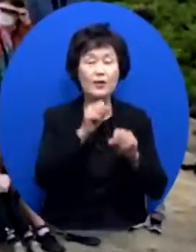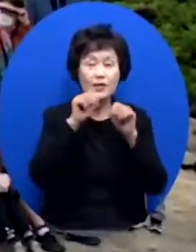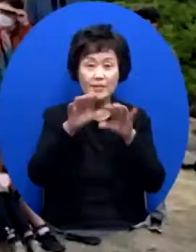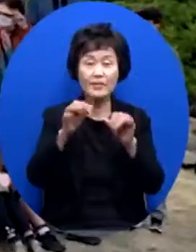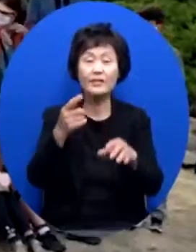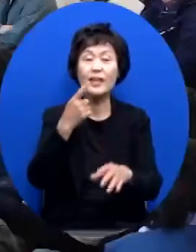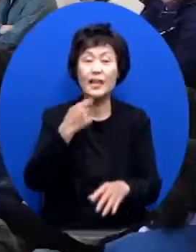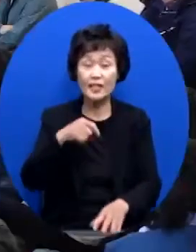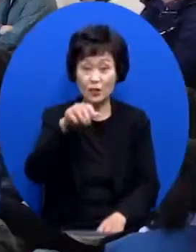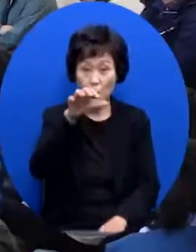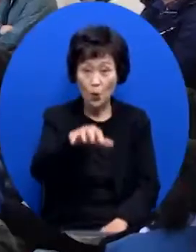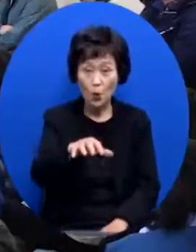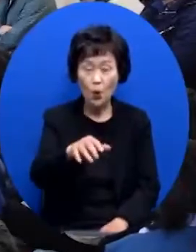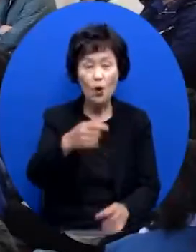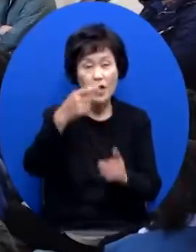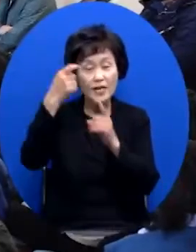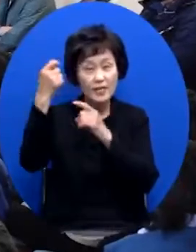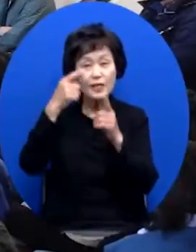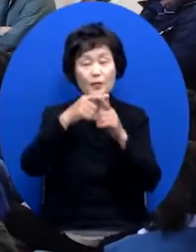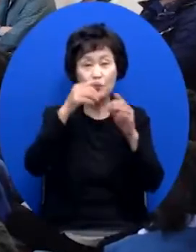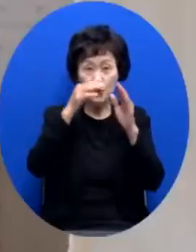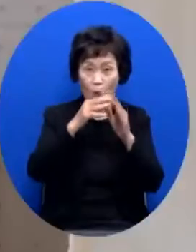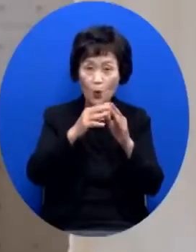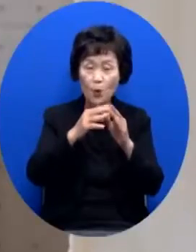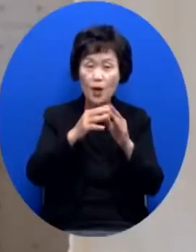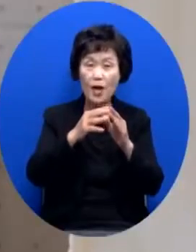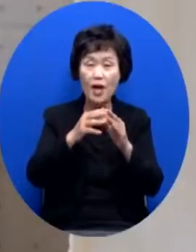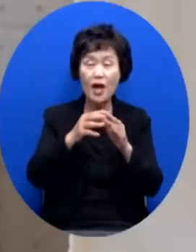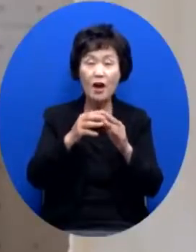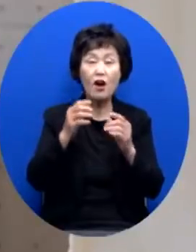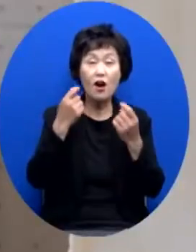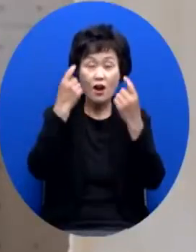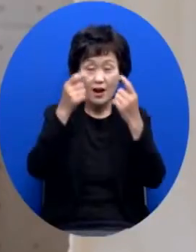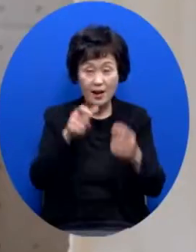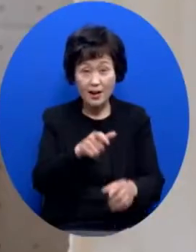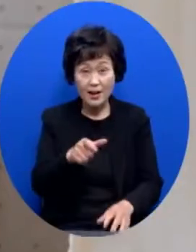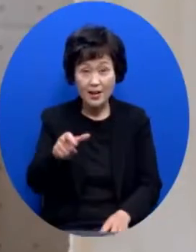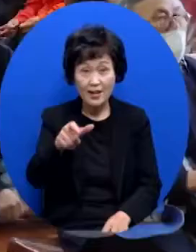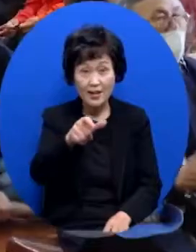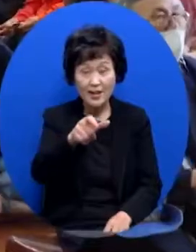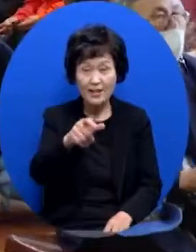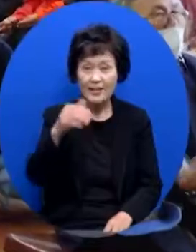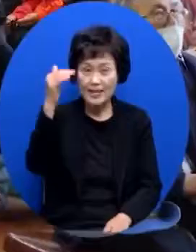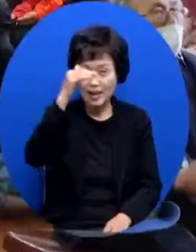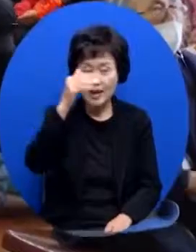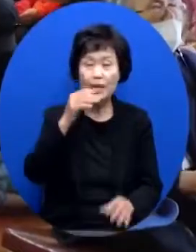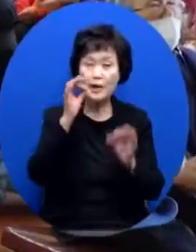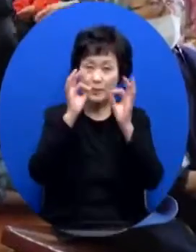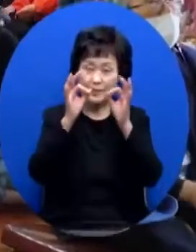제자 기념교회를 거점으로 펼쳐진 순례길을 체험했습니다. 또한 소학교의